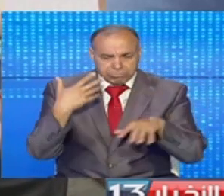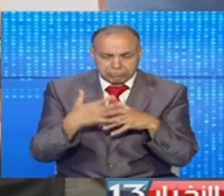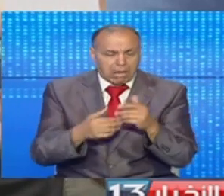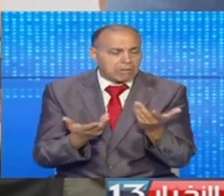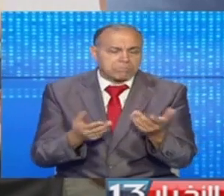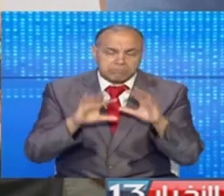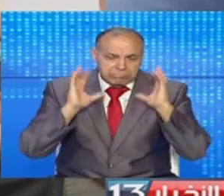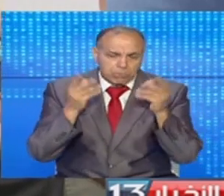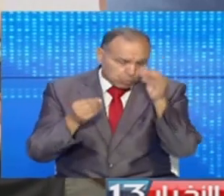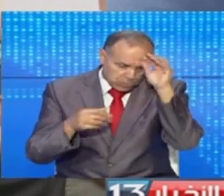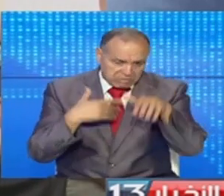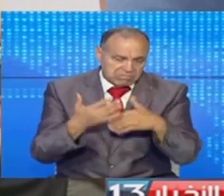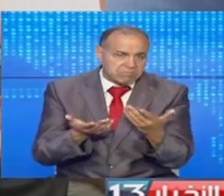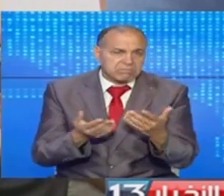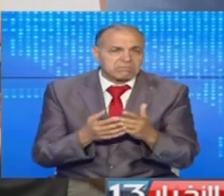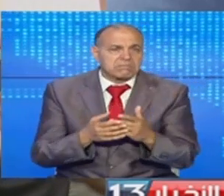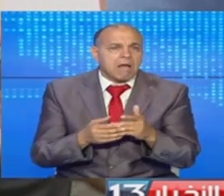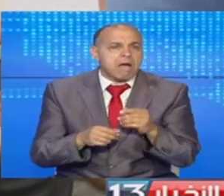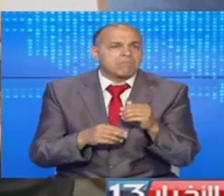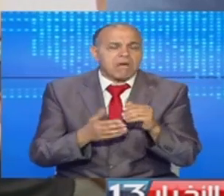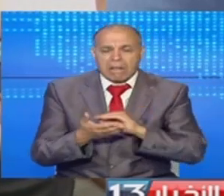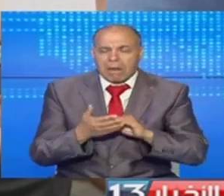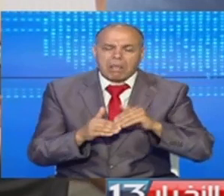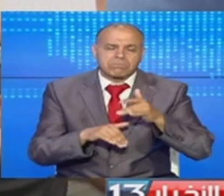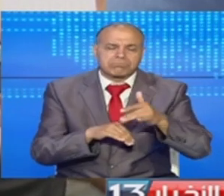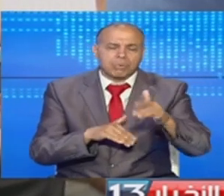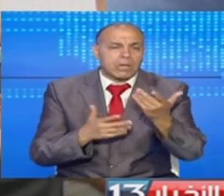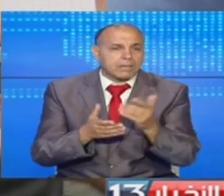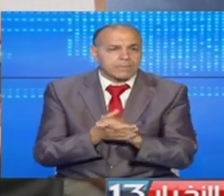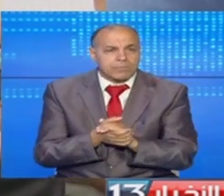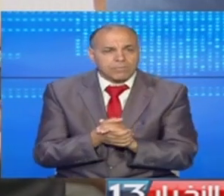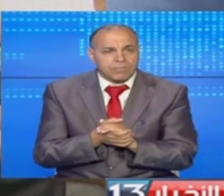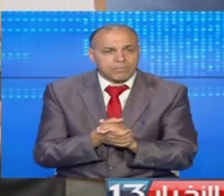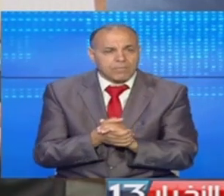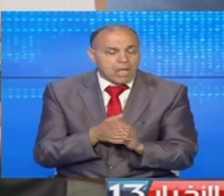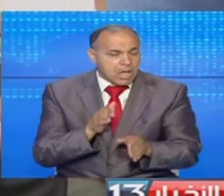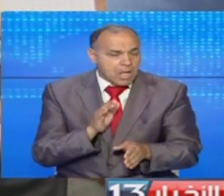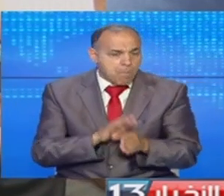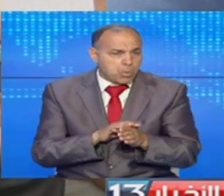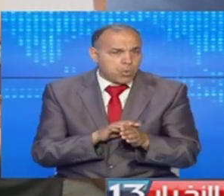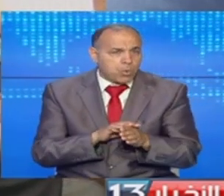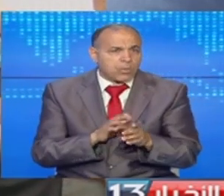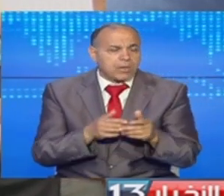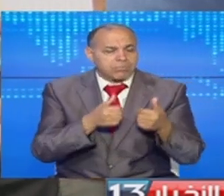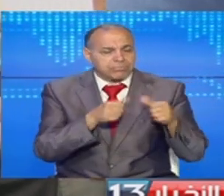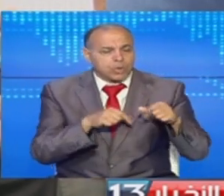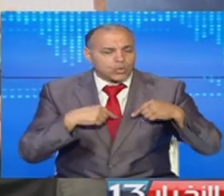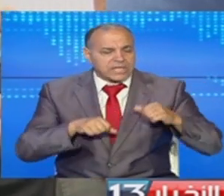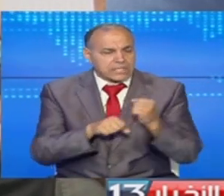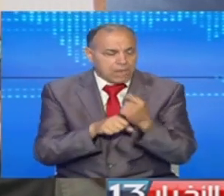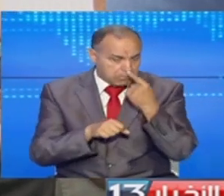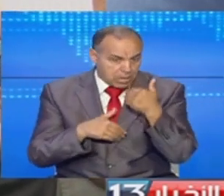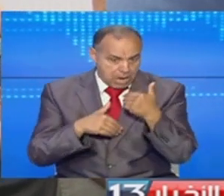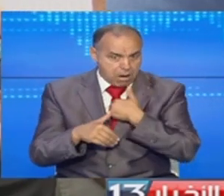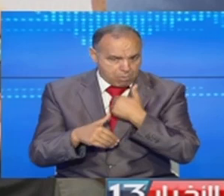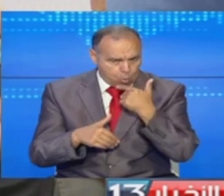العام، فما حالة من تراخي في الإدارة، وقررنا منذ يعني تم تعيين على وزارة التكوين المهني والتشغيل